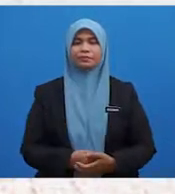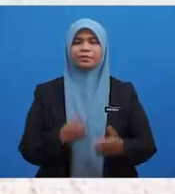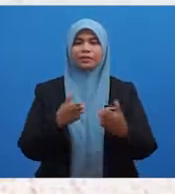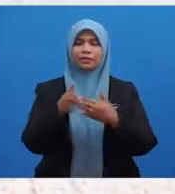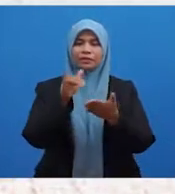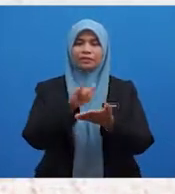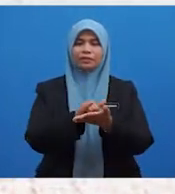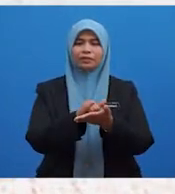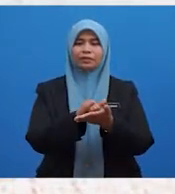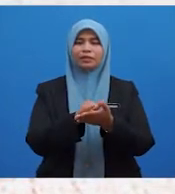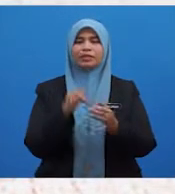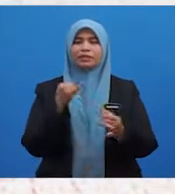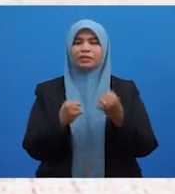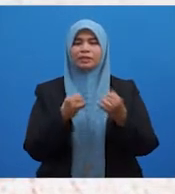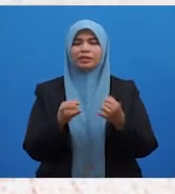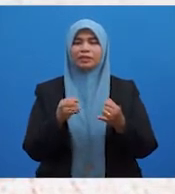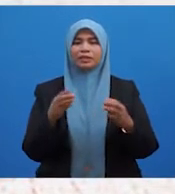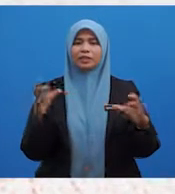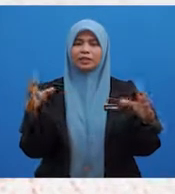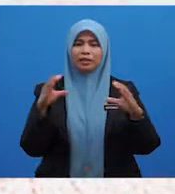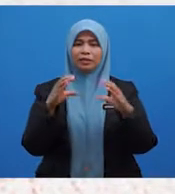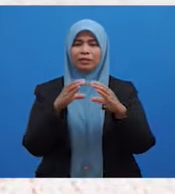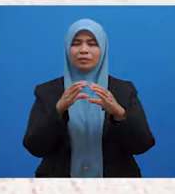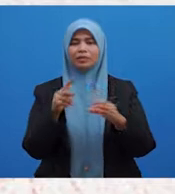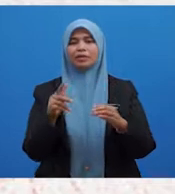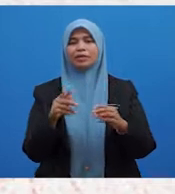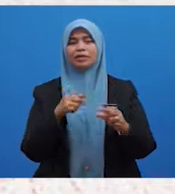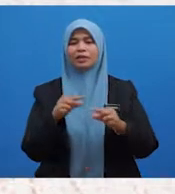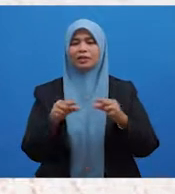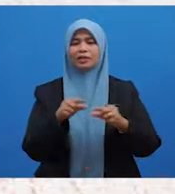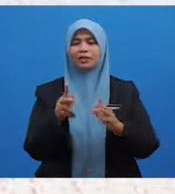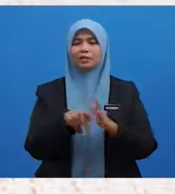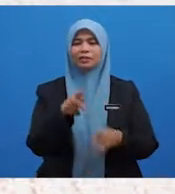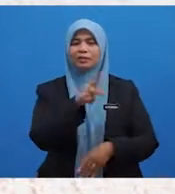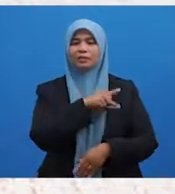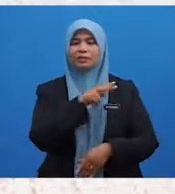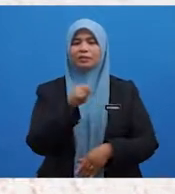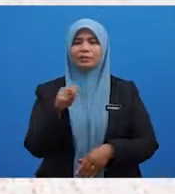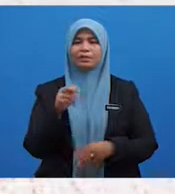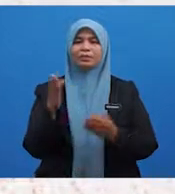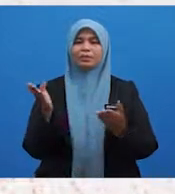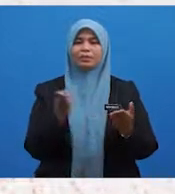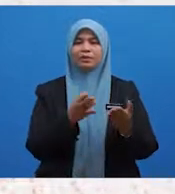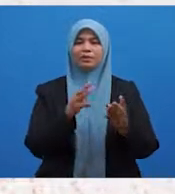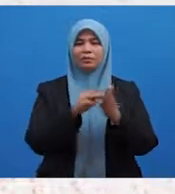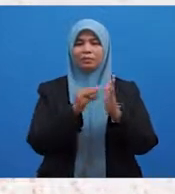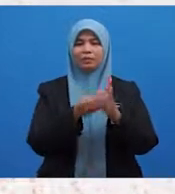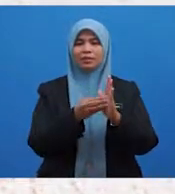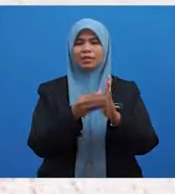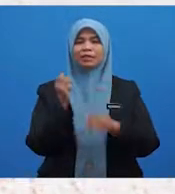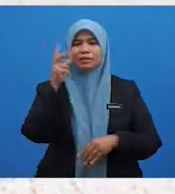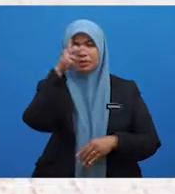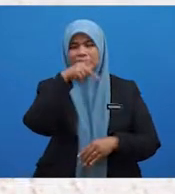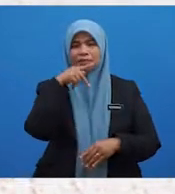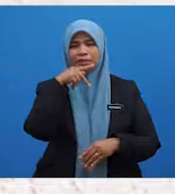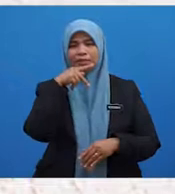Oleh itu, jika digabungkan, gaya kepemimpinan membawa maksud